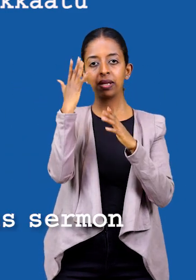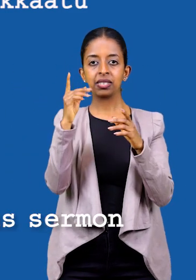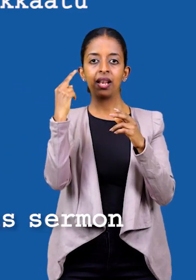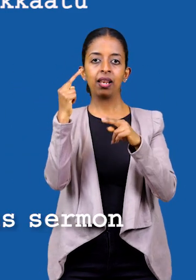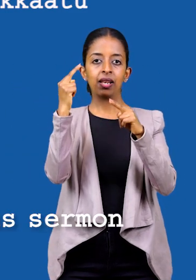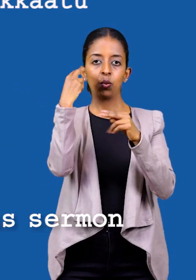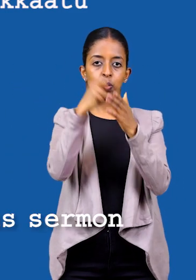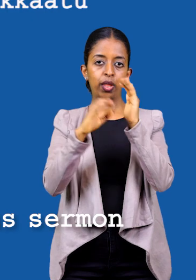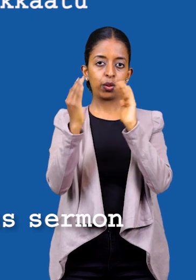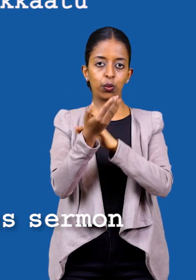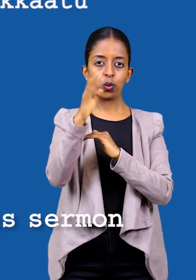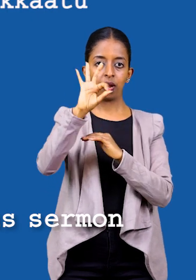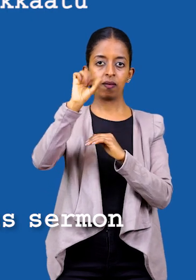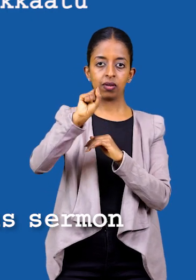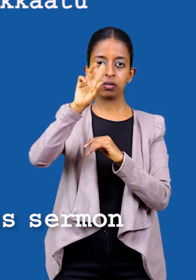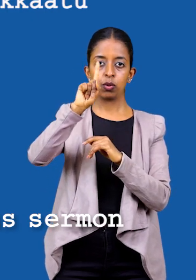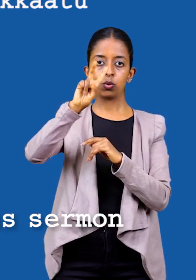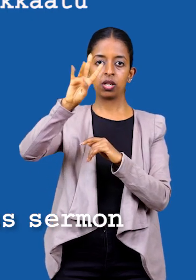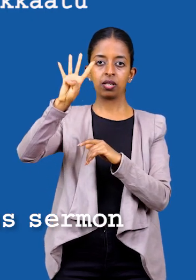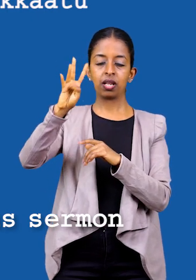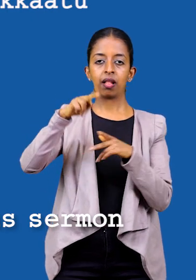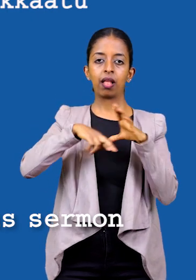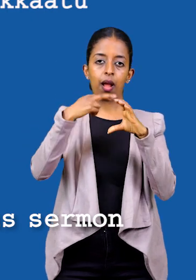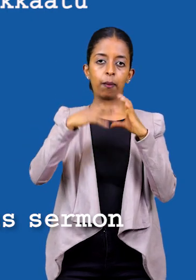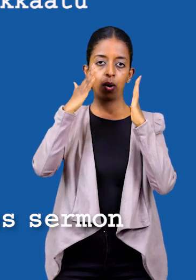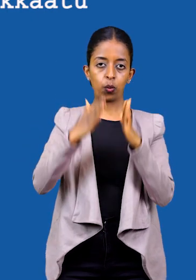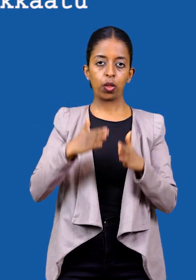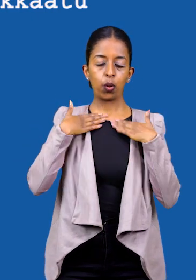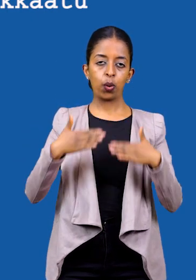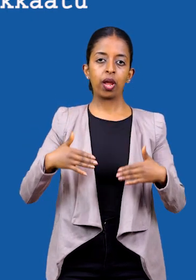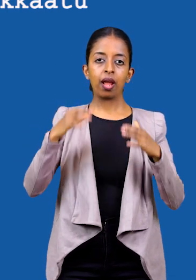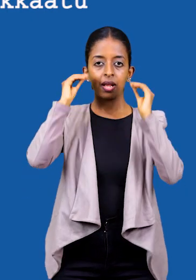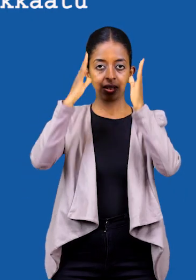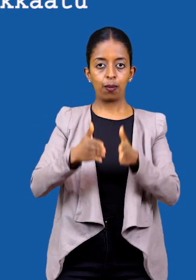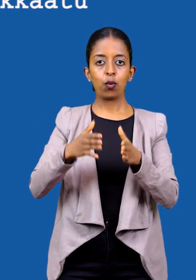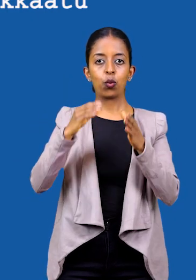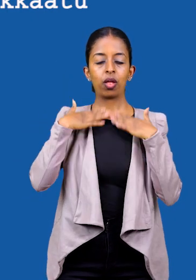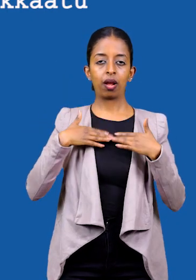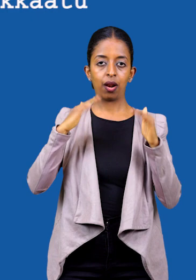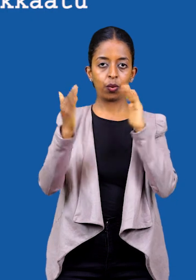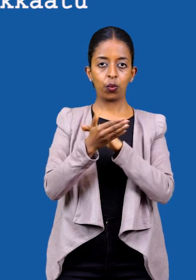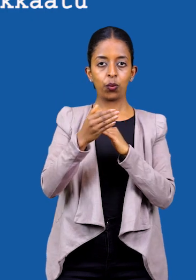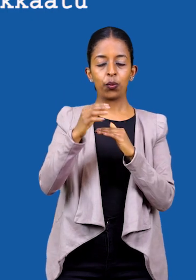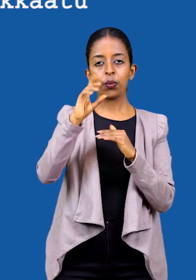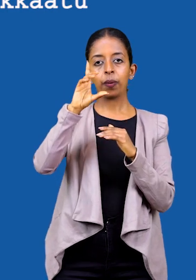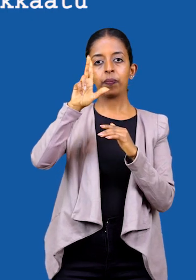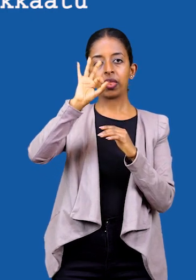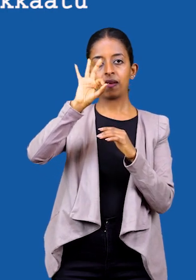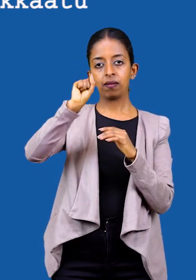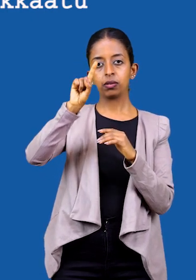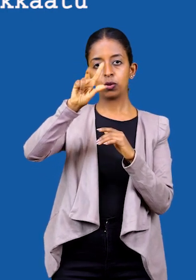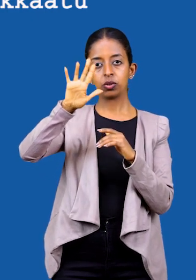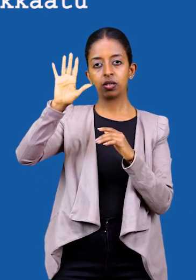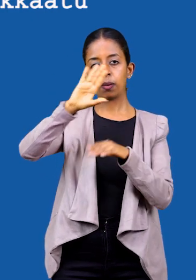ta'e, faasaa 134 damee barnootaa amantaa yoo ta'e, faasaa 135